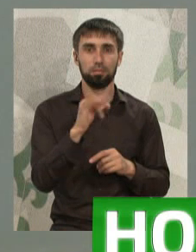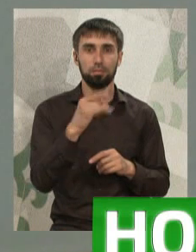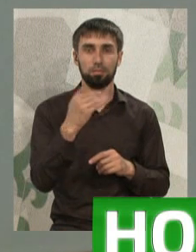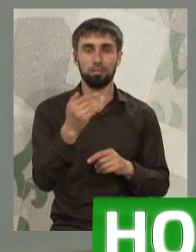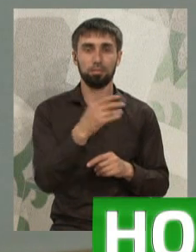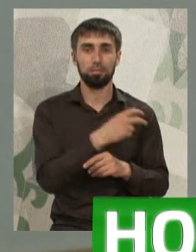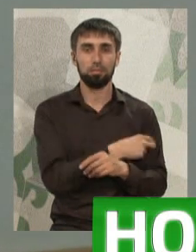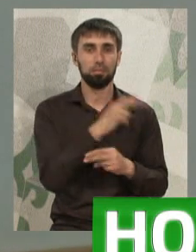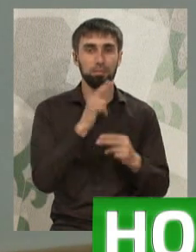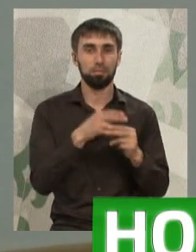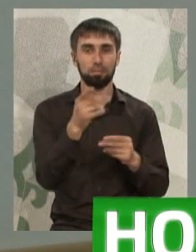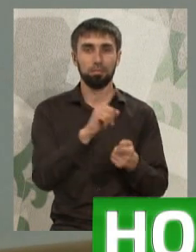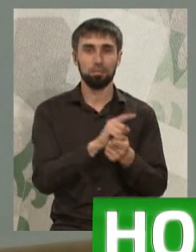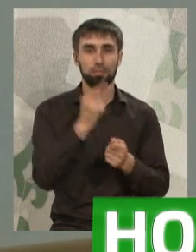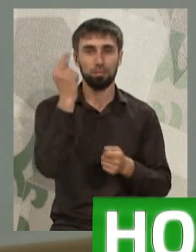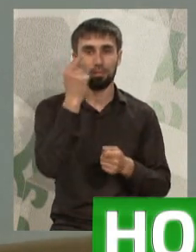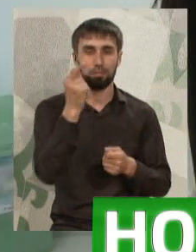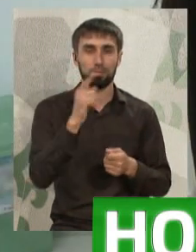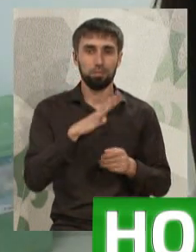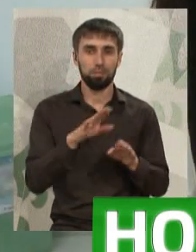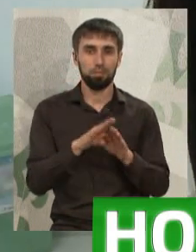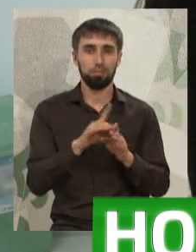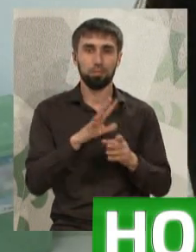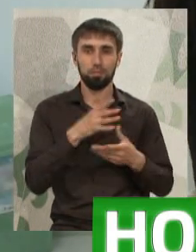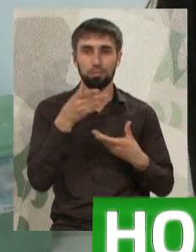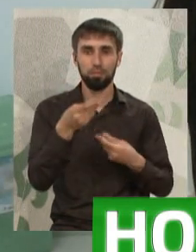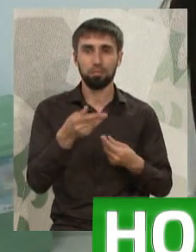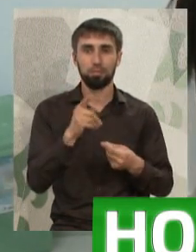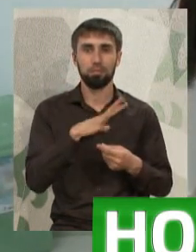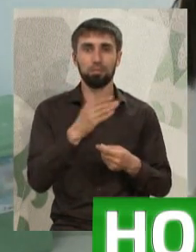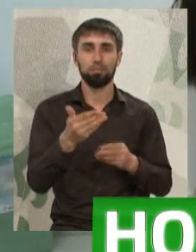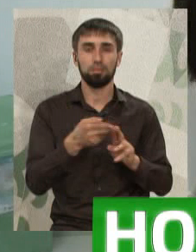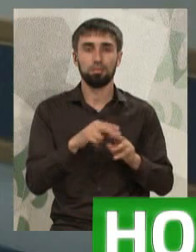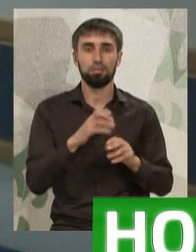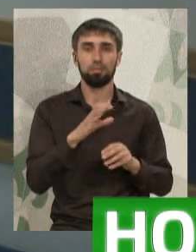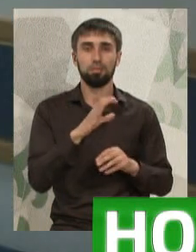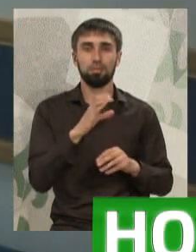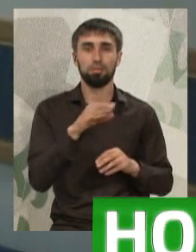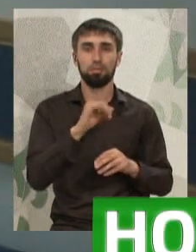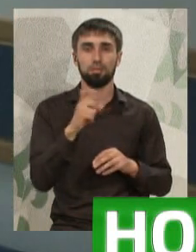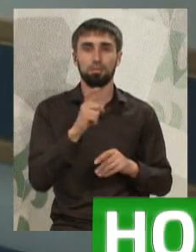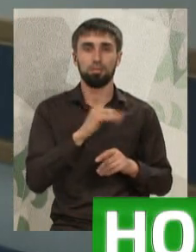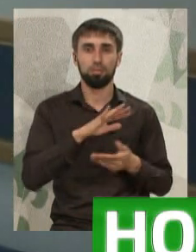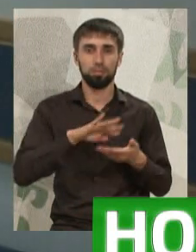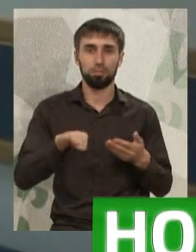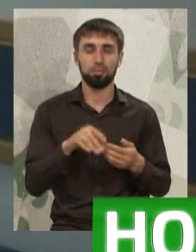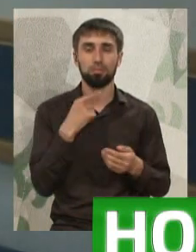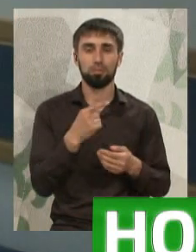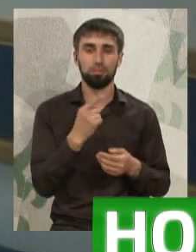важно быть и психологом для своих пациентов, уметь успокоить и устранить страх, особенно у малышей. Трудностей бывает немало,